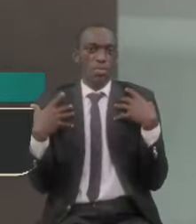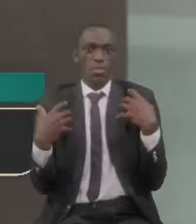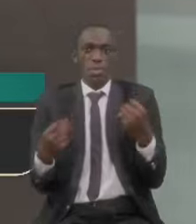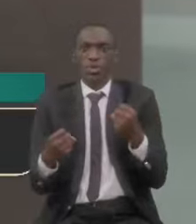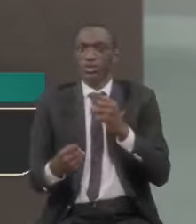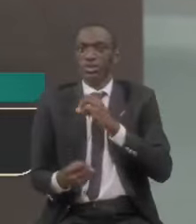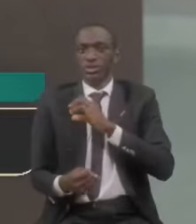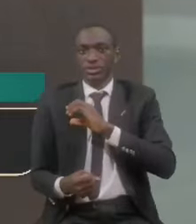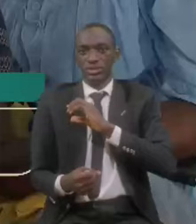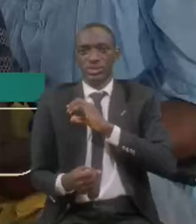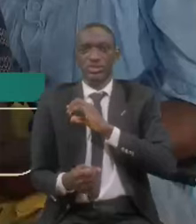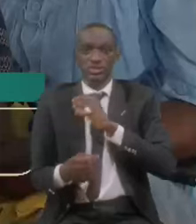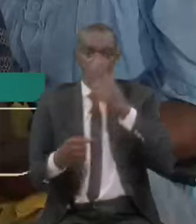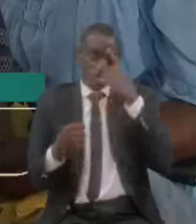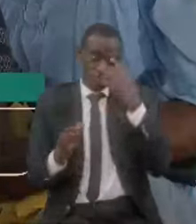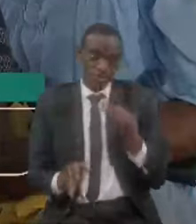indécises dans la vie.